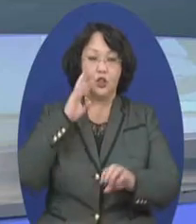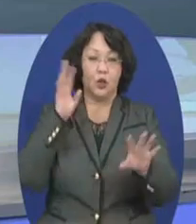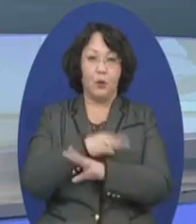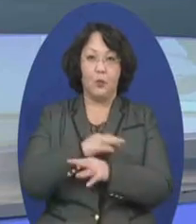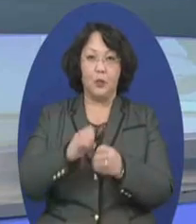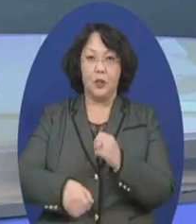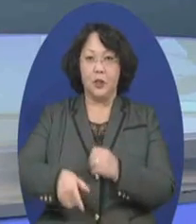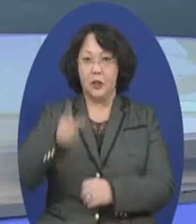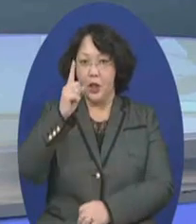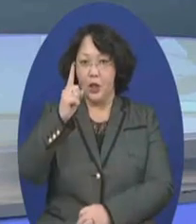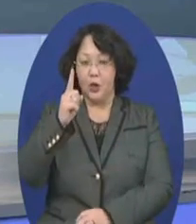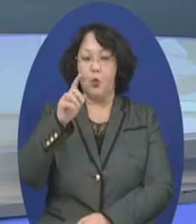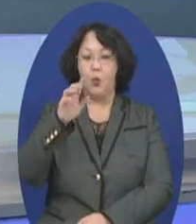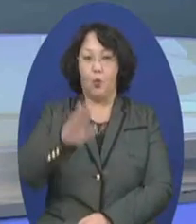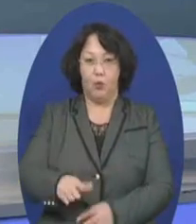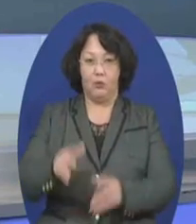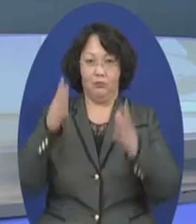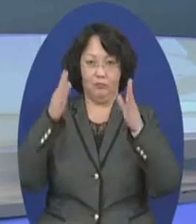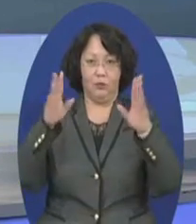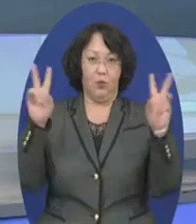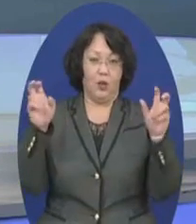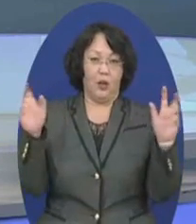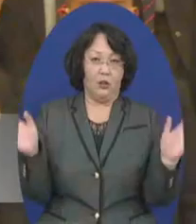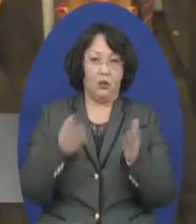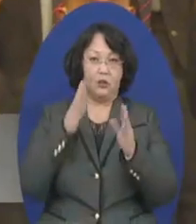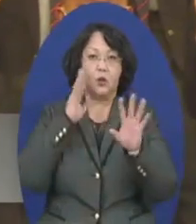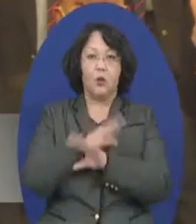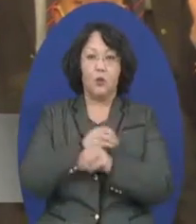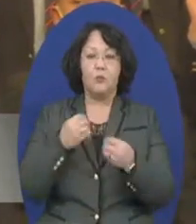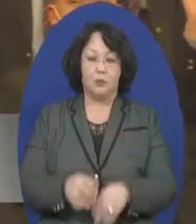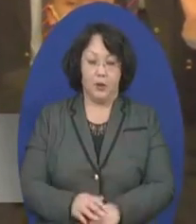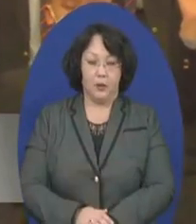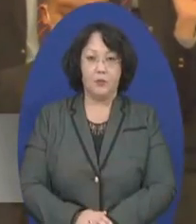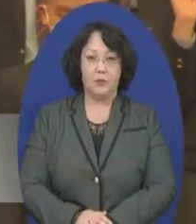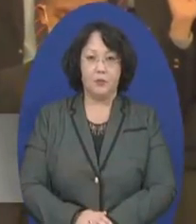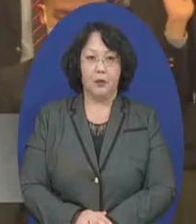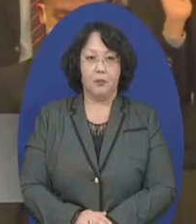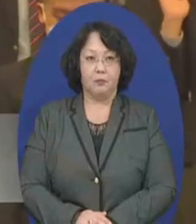хувьд 1-дүгээрт хүүхэд гэсэн урьяндор боллоо.